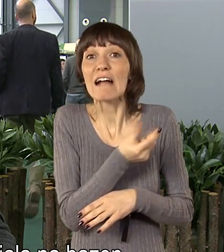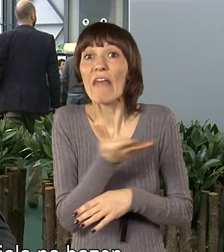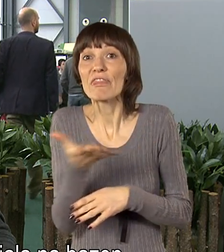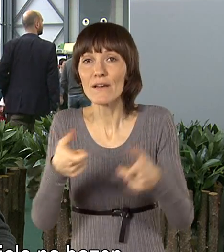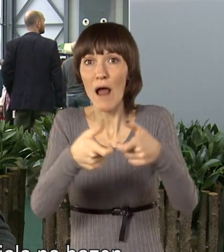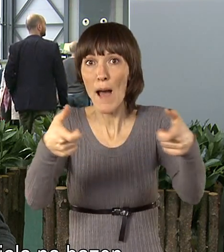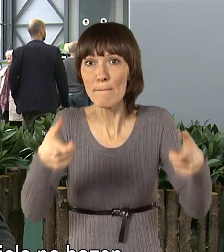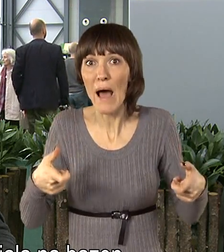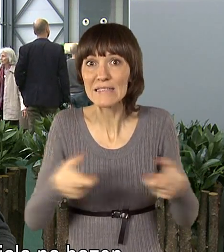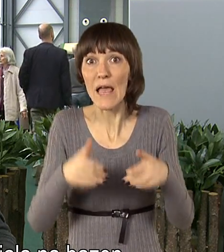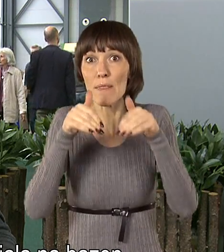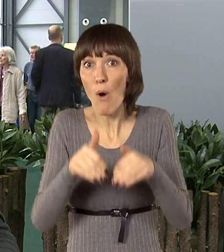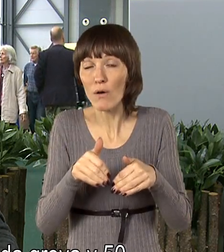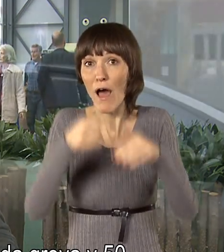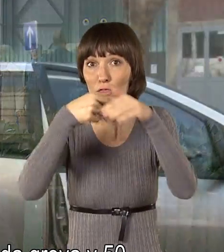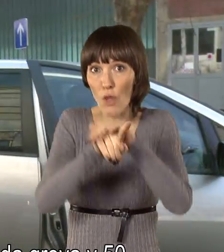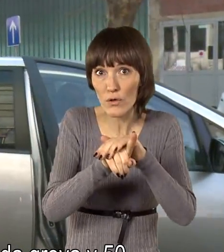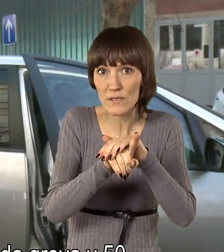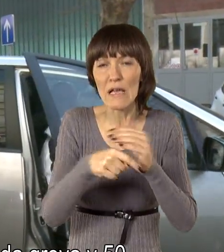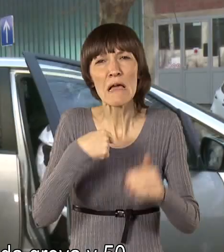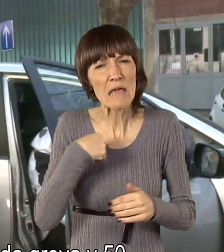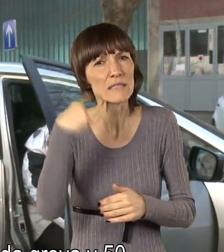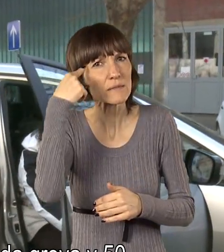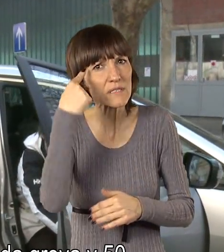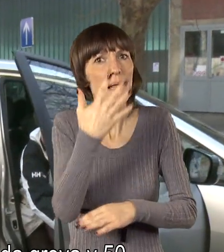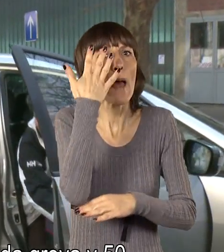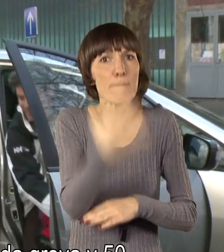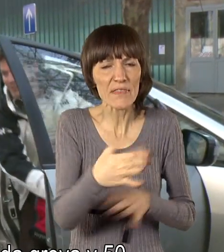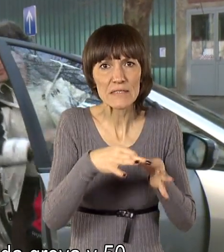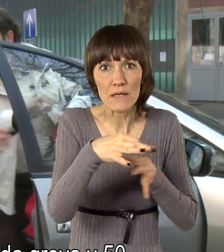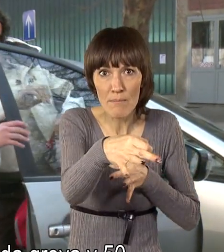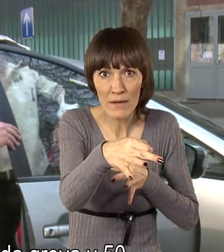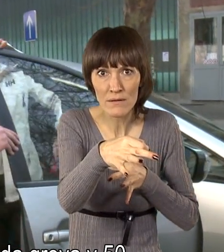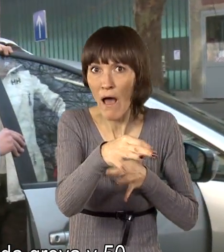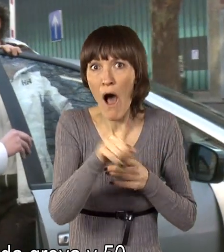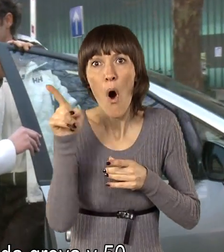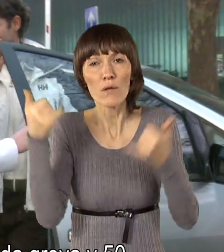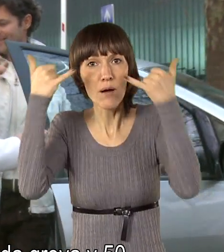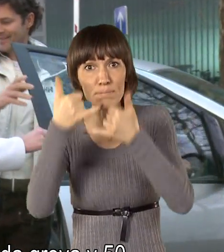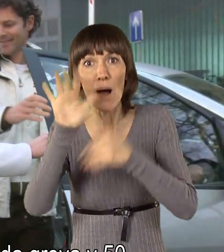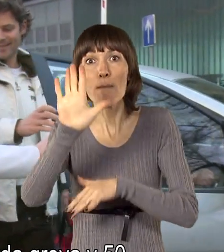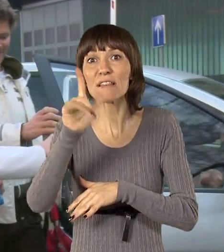bazen morava iti. Jaz sem bil prepričan, da greva v 50-metrski, šla sva pa v 25-metrski.